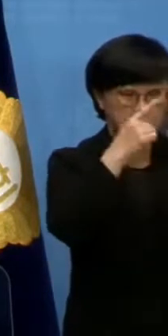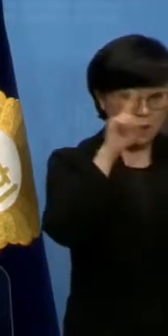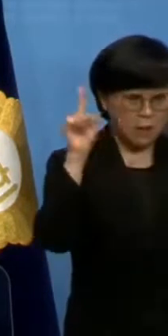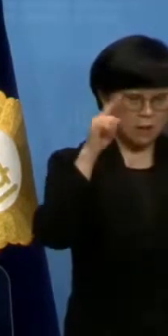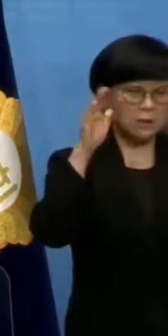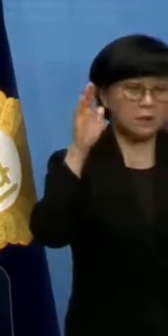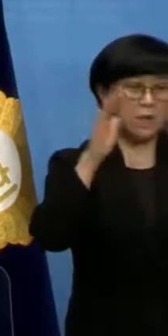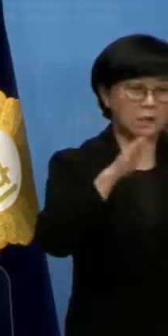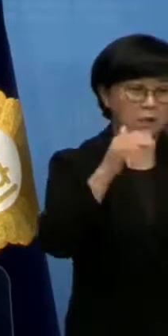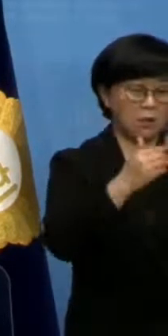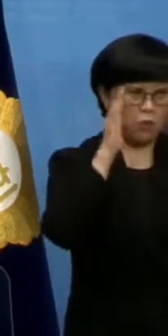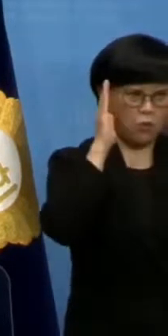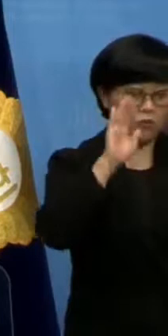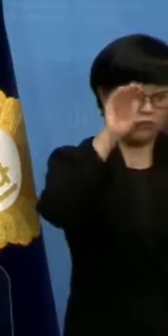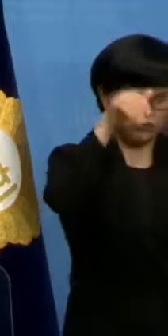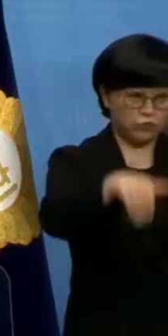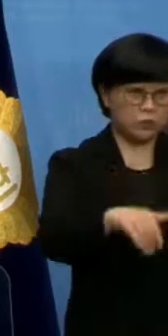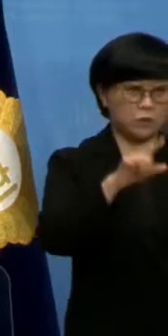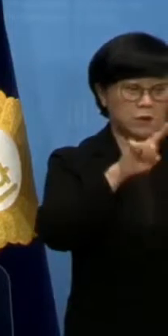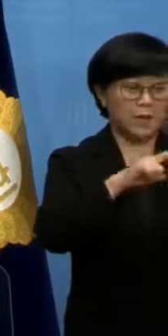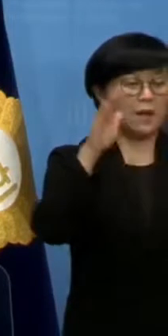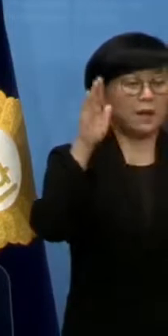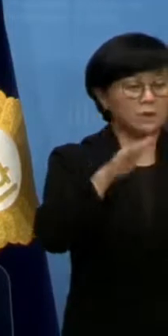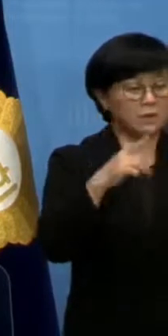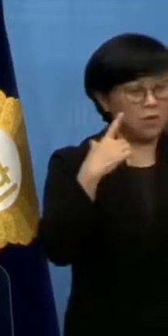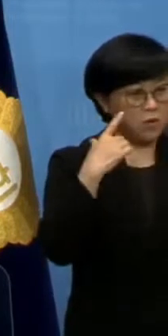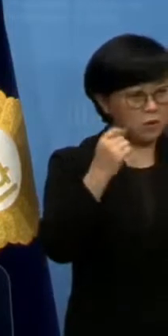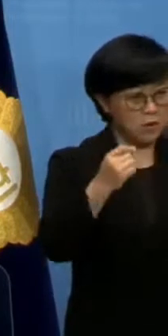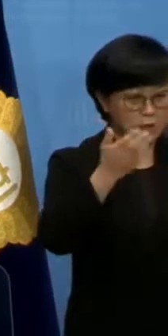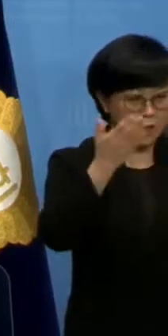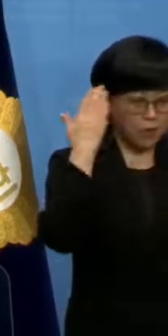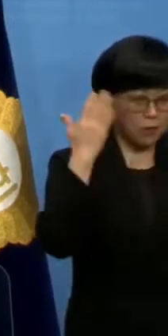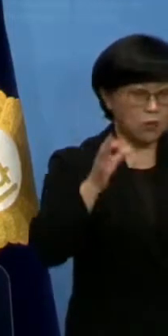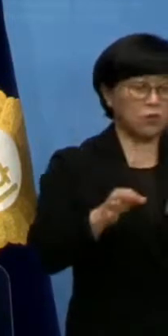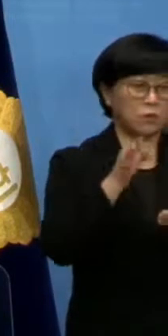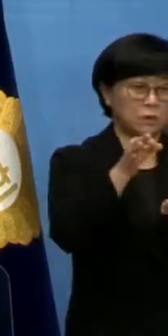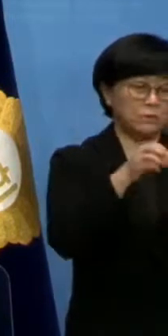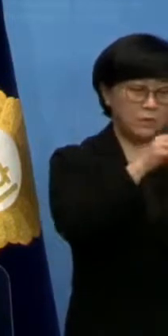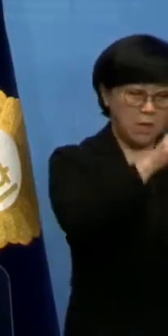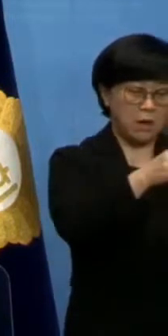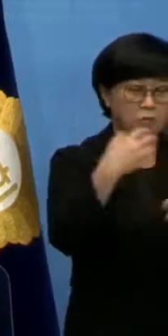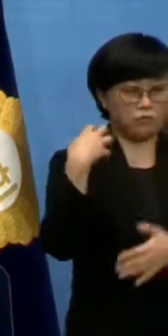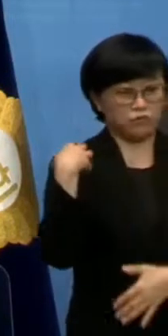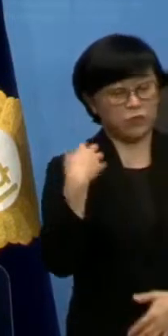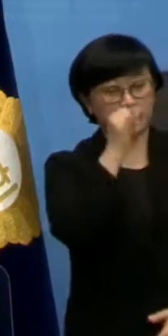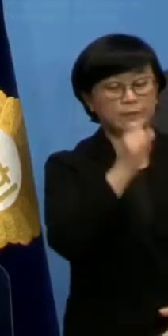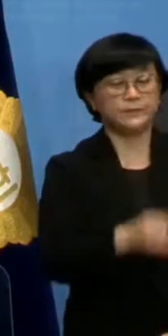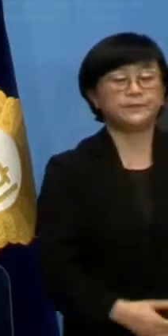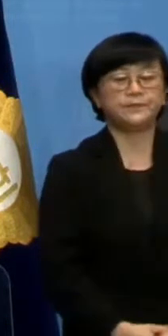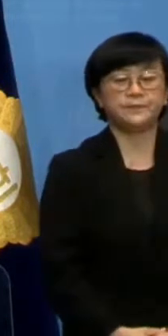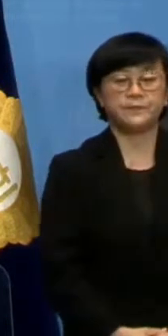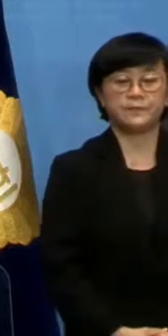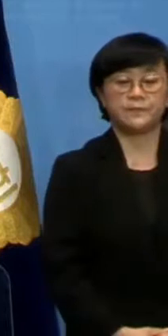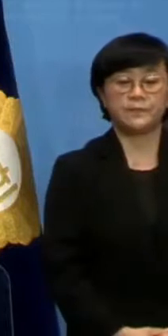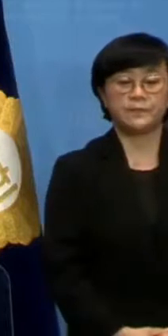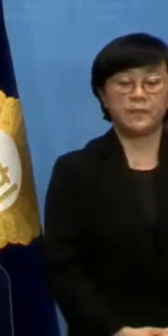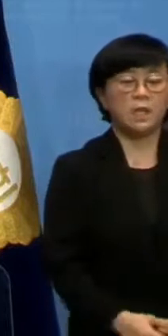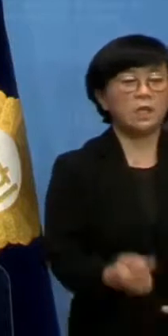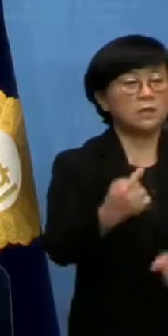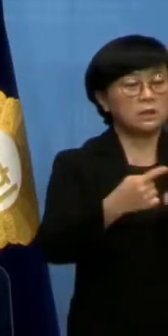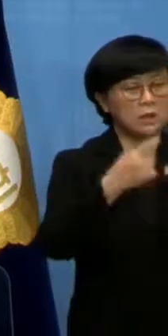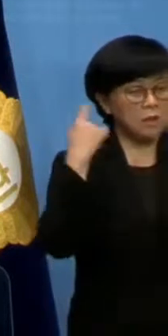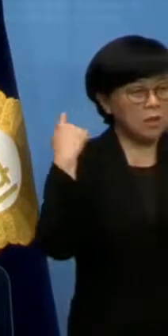질은 떨어졌으나 학생들은 여전히 매 학기 수백만 원의 등록금 부담을 지고 있는 실정입니다.